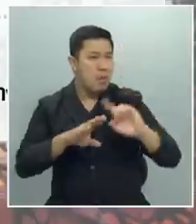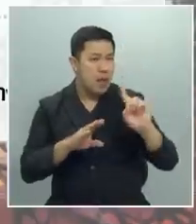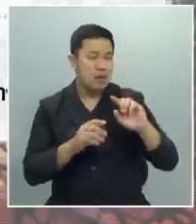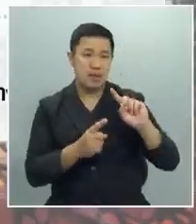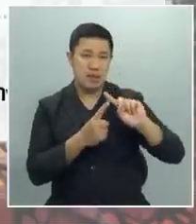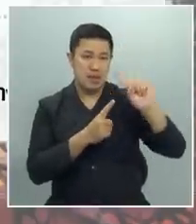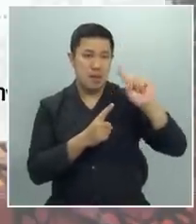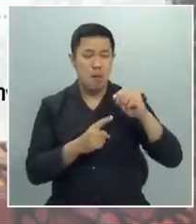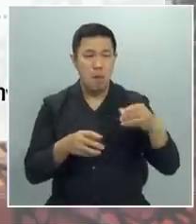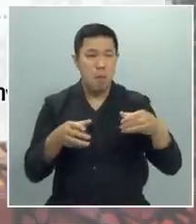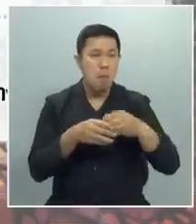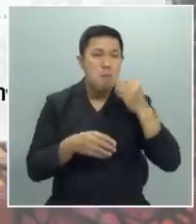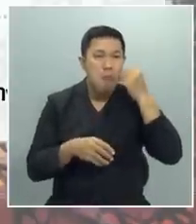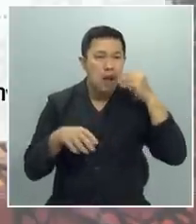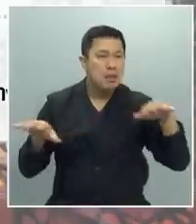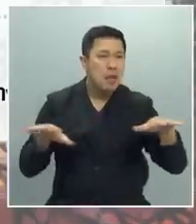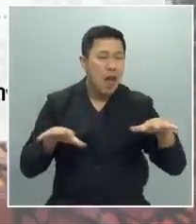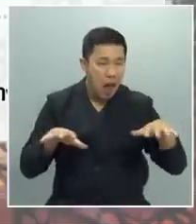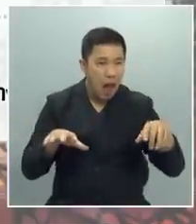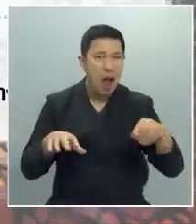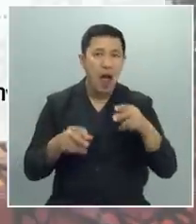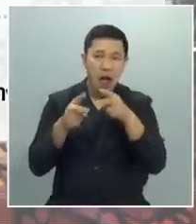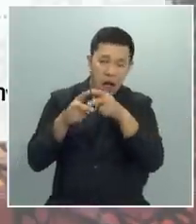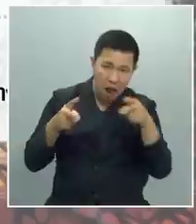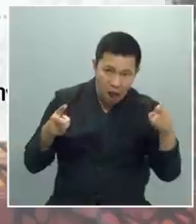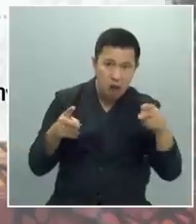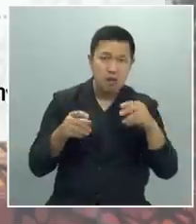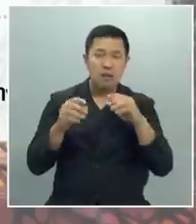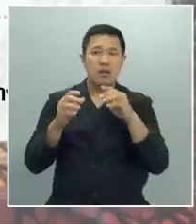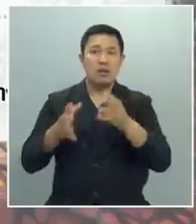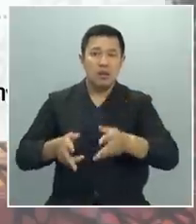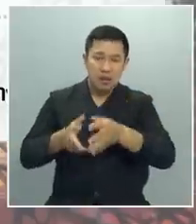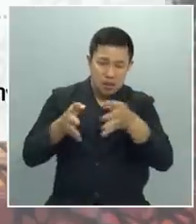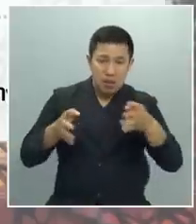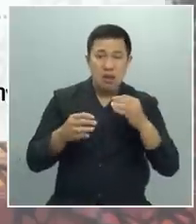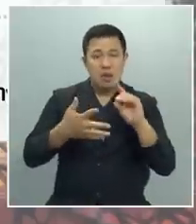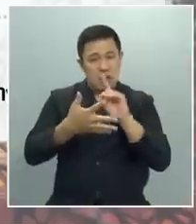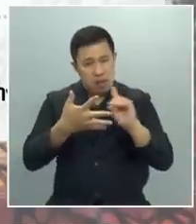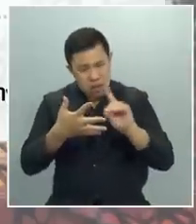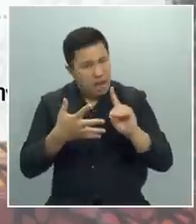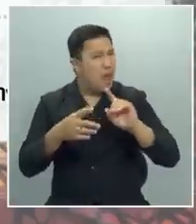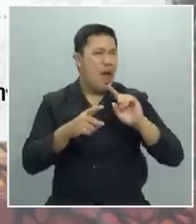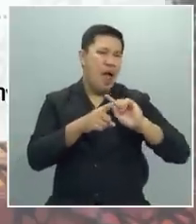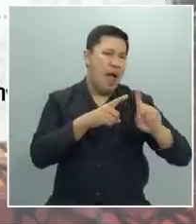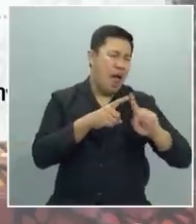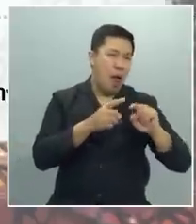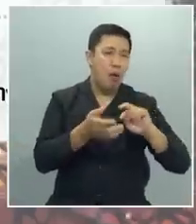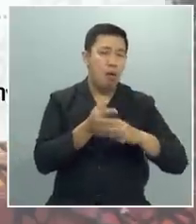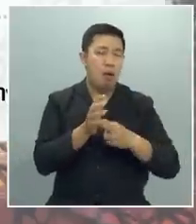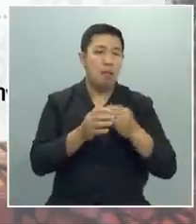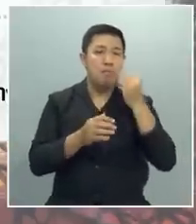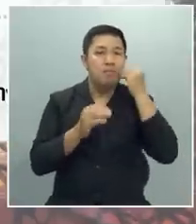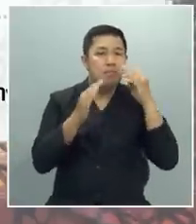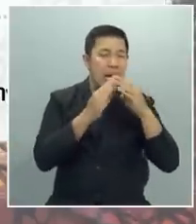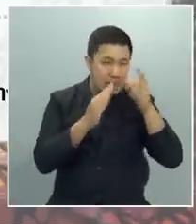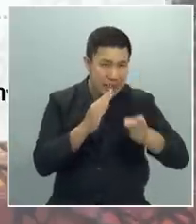หมวดบ้านอยู่อาศัยจะเป็นทาวน์เฮ้าส์ทาวน์โฮมตึกแถวบ้านเดี่ยวคอนโดมิเนียมหรืออะไรก็ตามที่ขอเป็นประเภทเนี้ยเป็นประเภทอยู่อาศัย